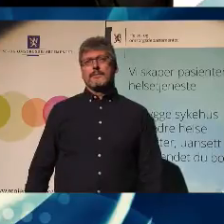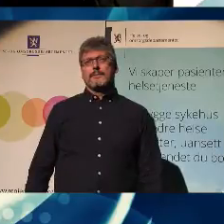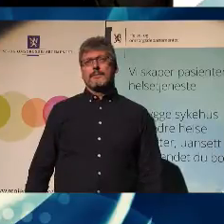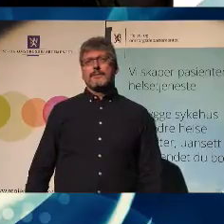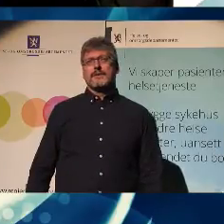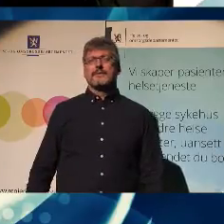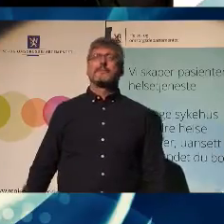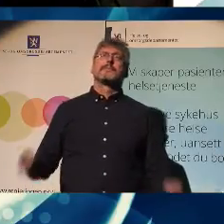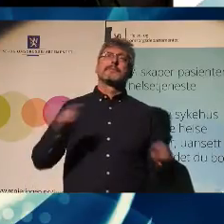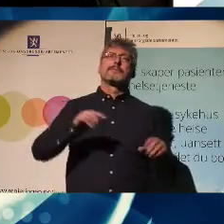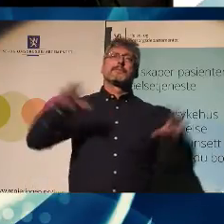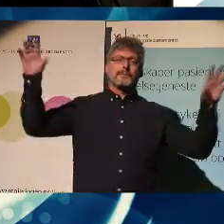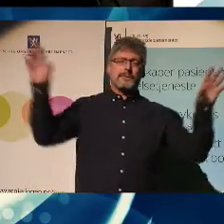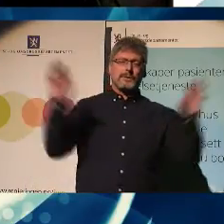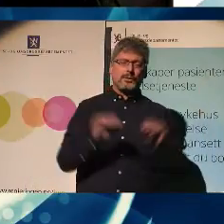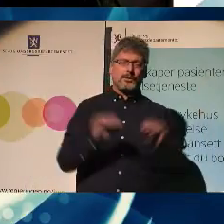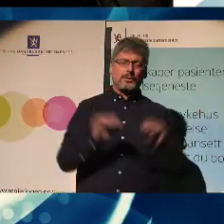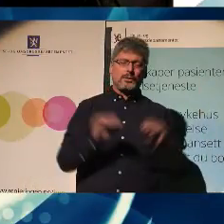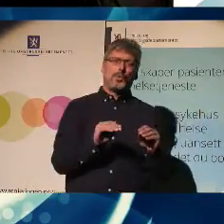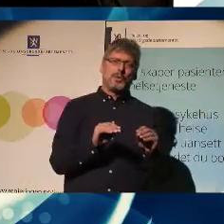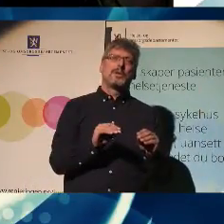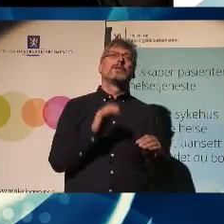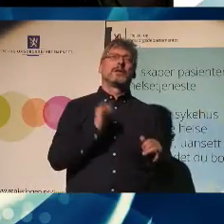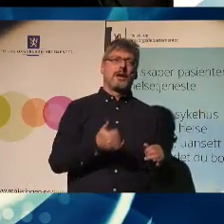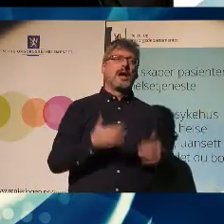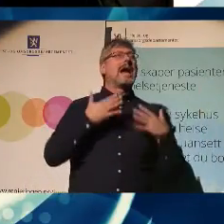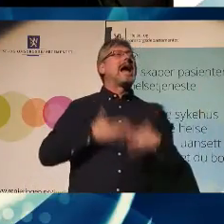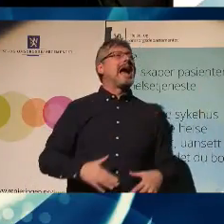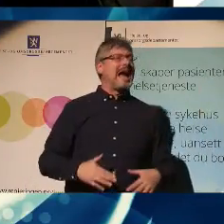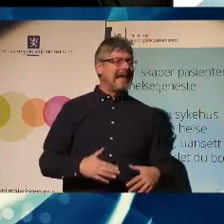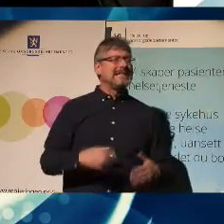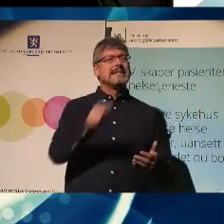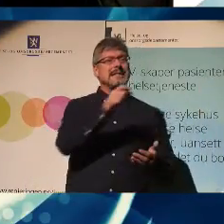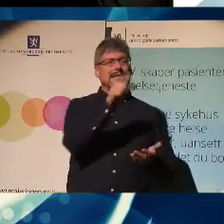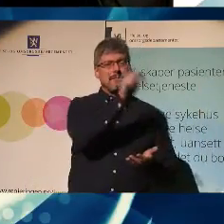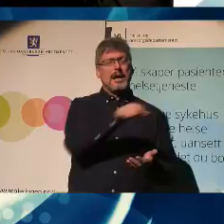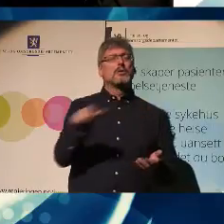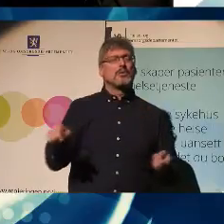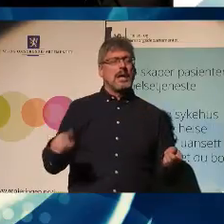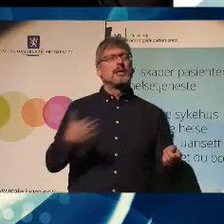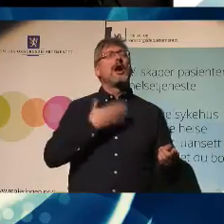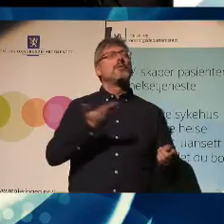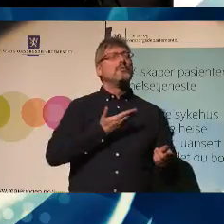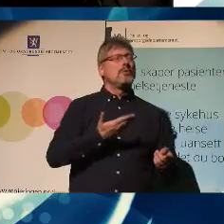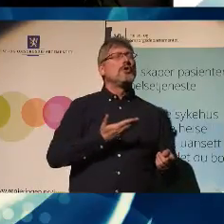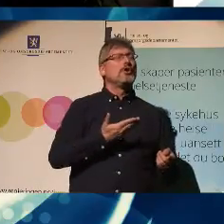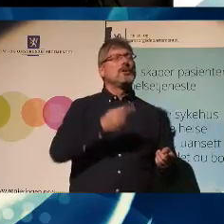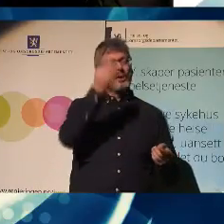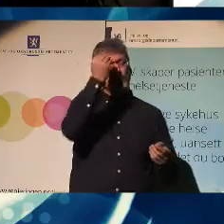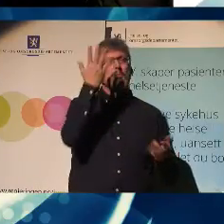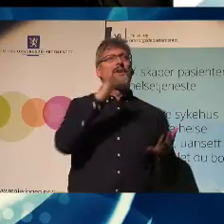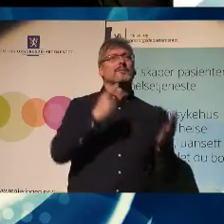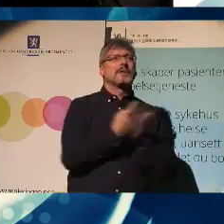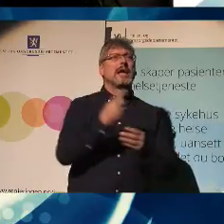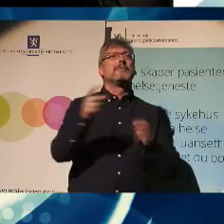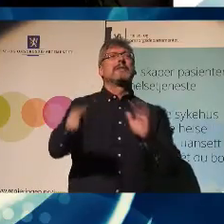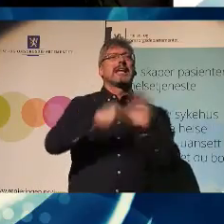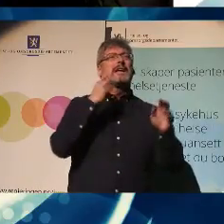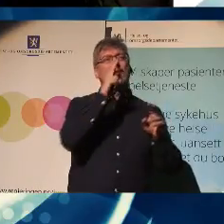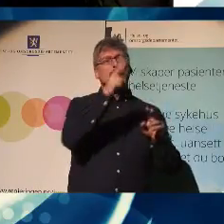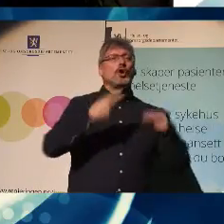Så konklusjonen vår vel altså at det sånn at helsepersonell sitter med mye av nøklene til hva som skal skje her, men det kommer til å kreve ny